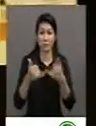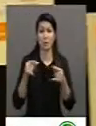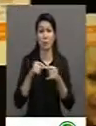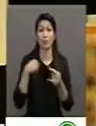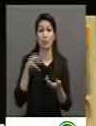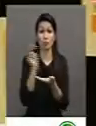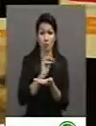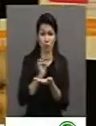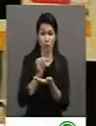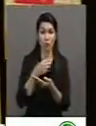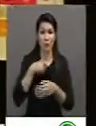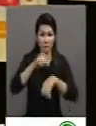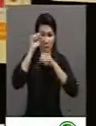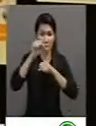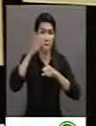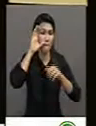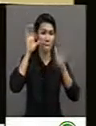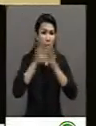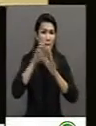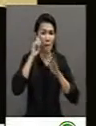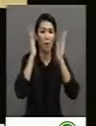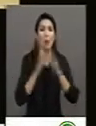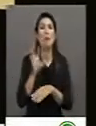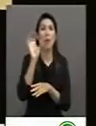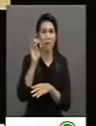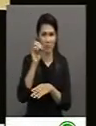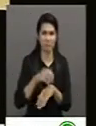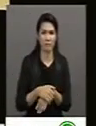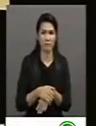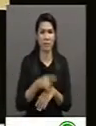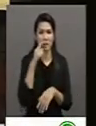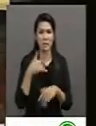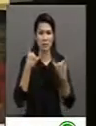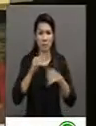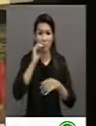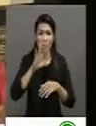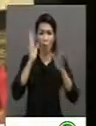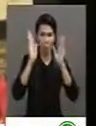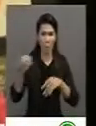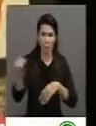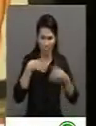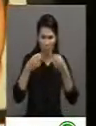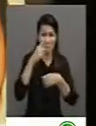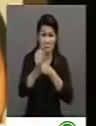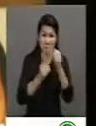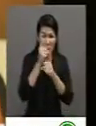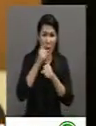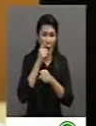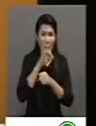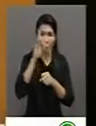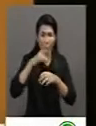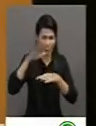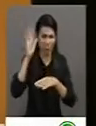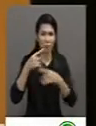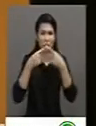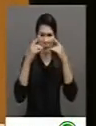ธิมีการประกาศภาพเด็กหายเพียง50คนเท่านั้นถึงแม้จะมีการแจ้งเด็กหายหลายร้อยคนต่อปีก็ตามป